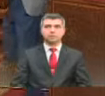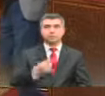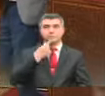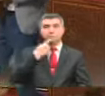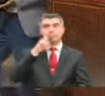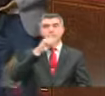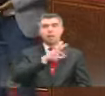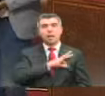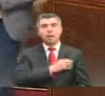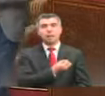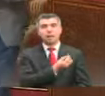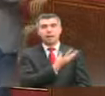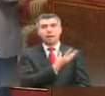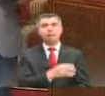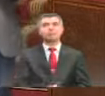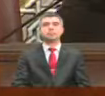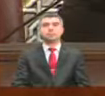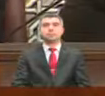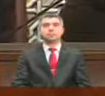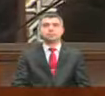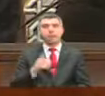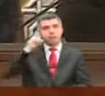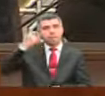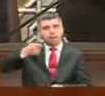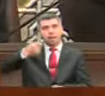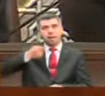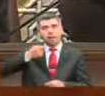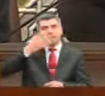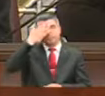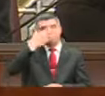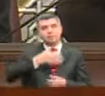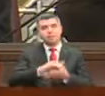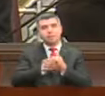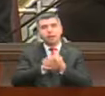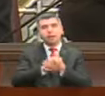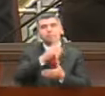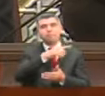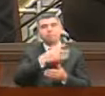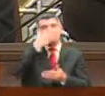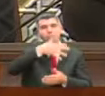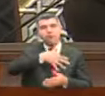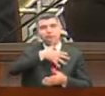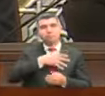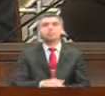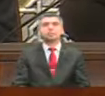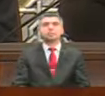بسم الله الرحمن الرحيم، والصلاة والسلام على أشرف المرسلين.